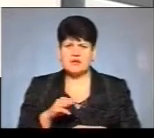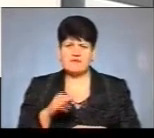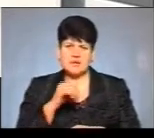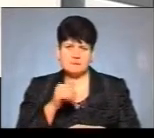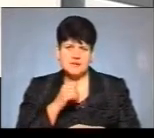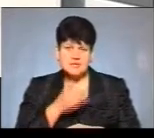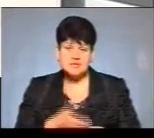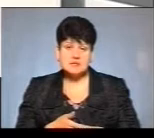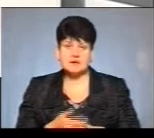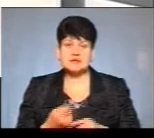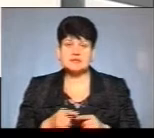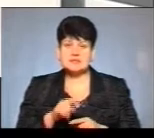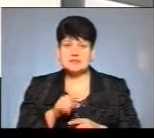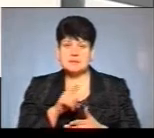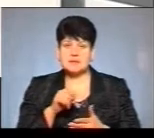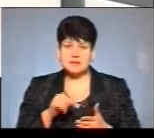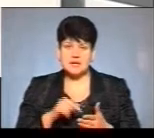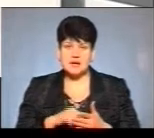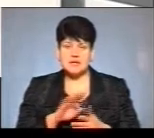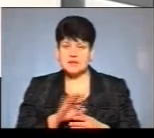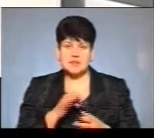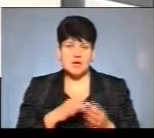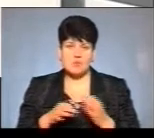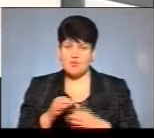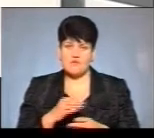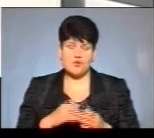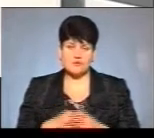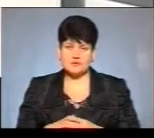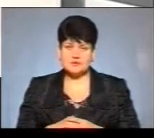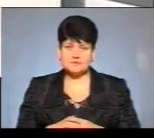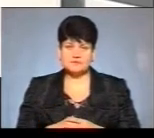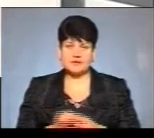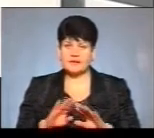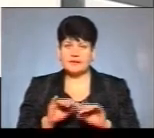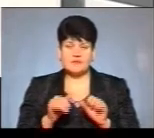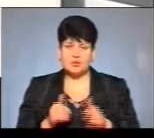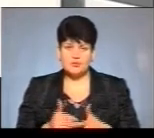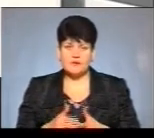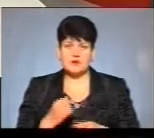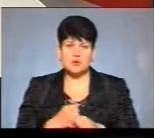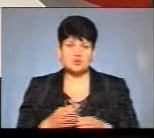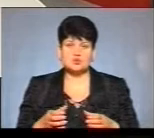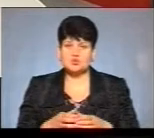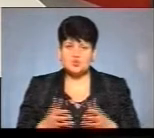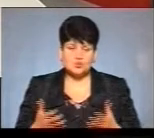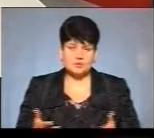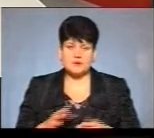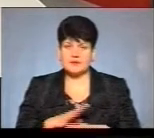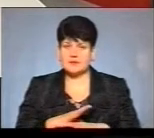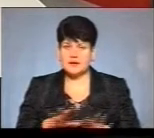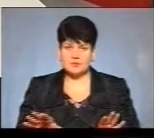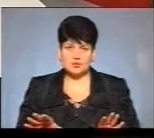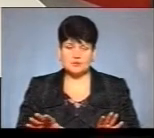місяці. Тобто це питання не обговорювалось, не формувались ні робочі групи, не було